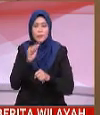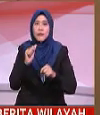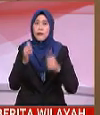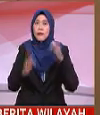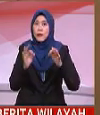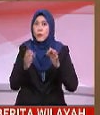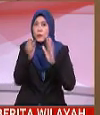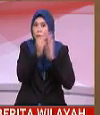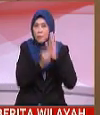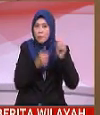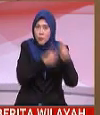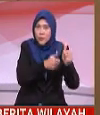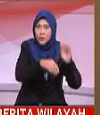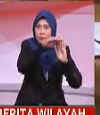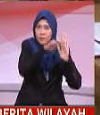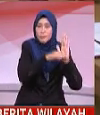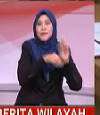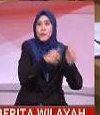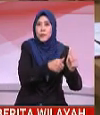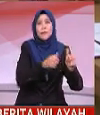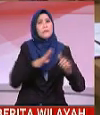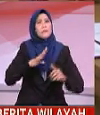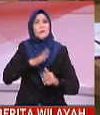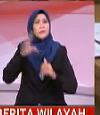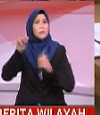syarat kita tetapkan, tak ada masalah.